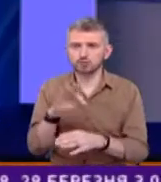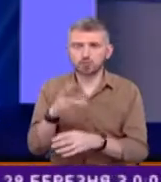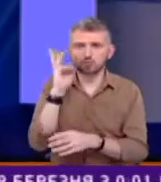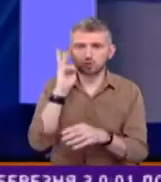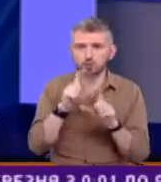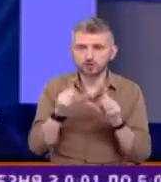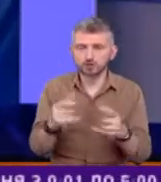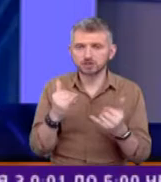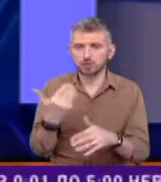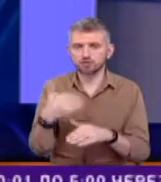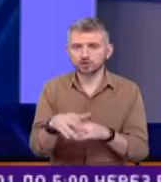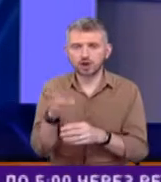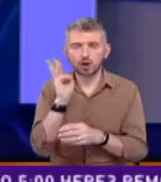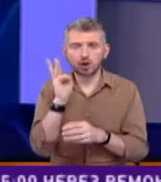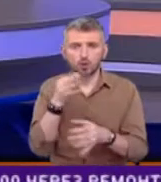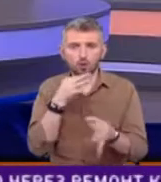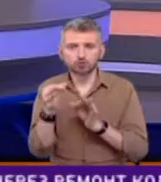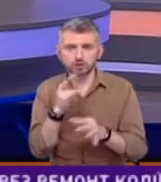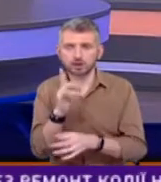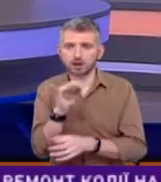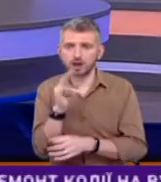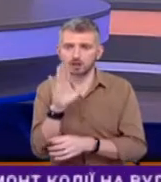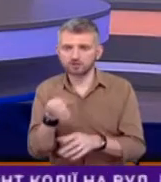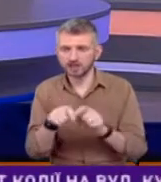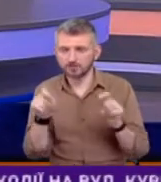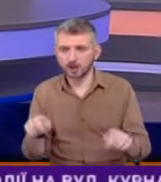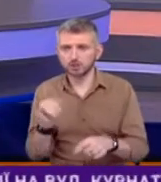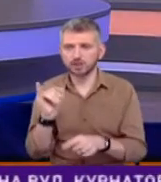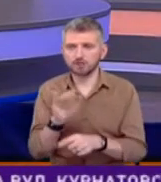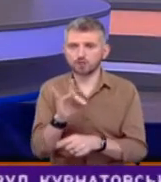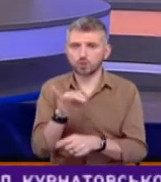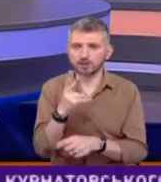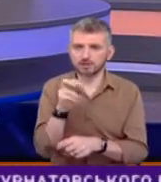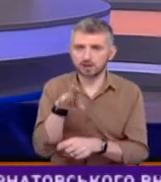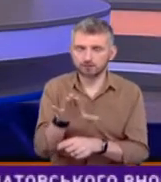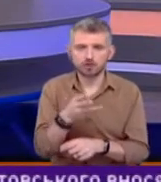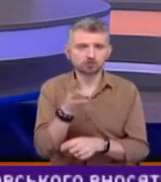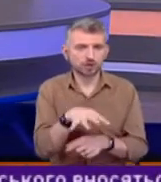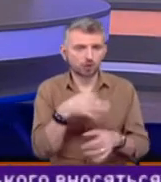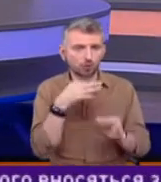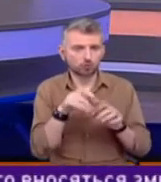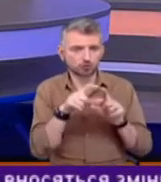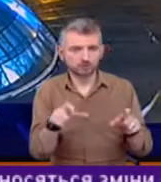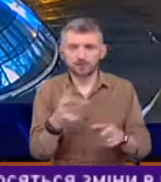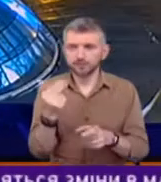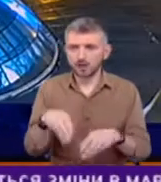амбасаду, а тепер вже і консуляти, і Краків відкривають, і Вроцлав відкривають. Чотири консульства. Да, так що